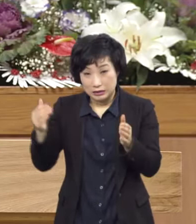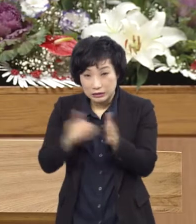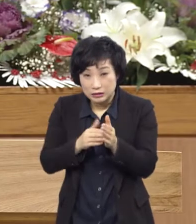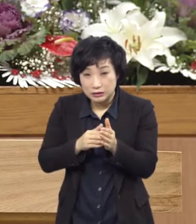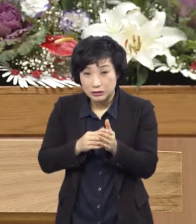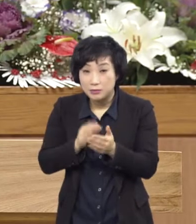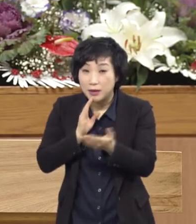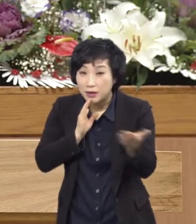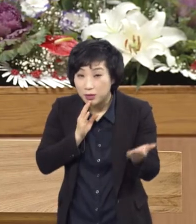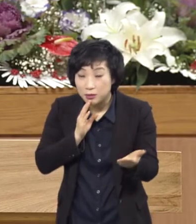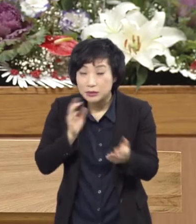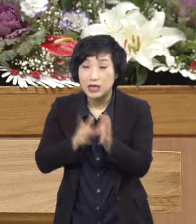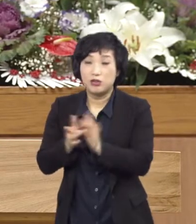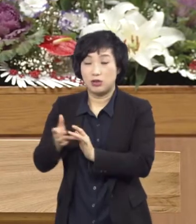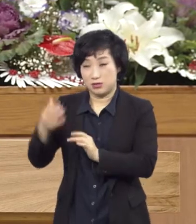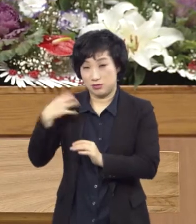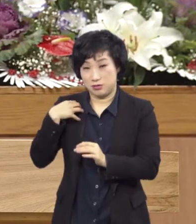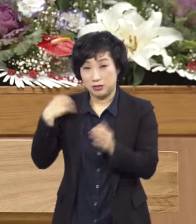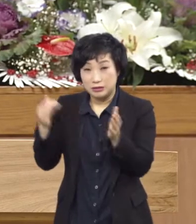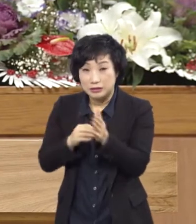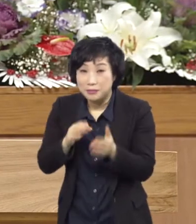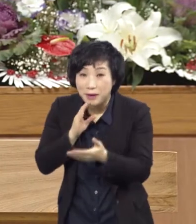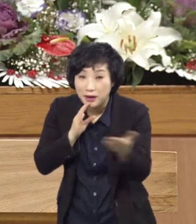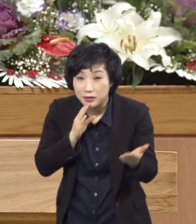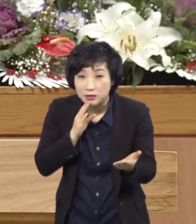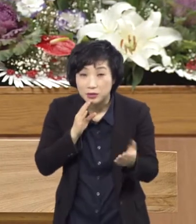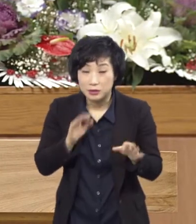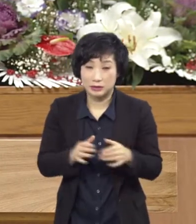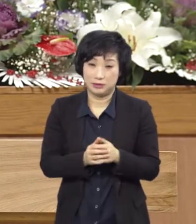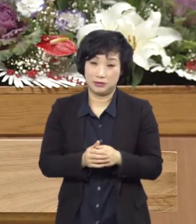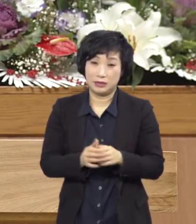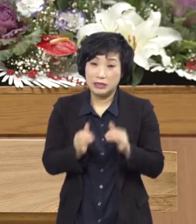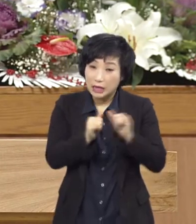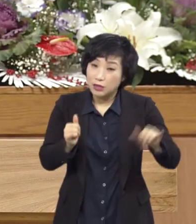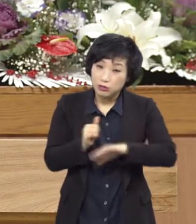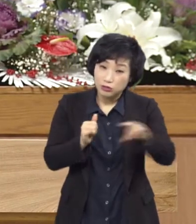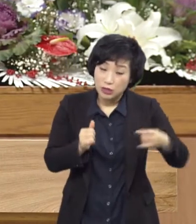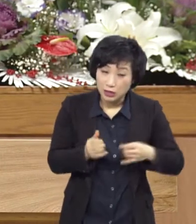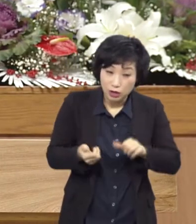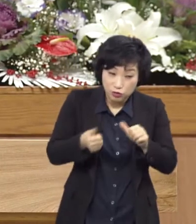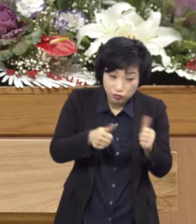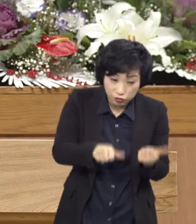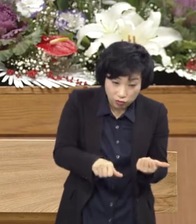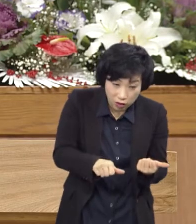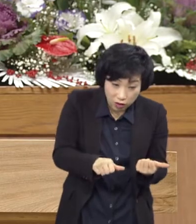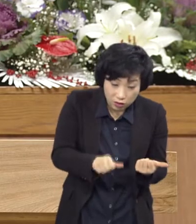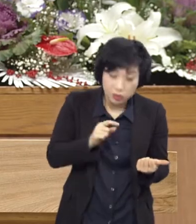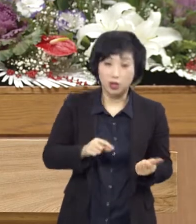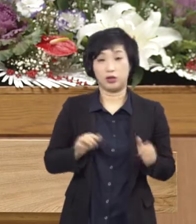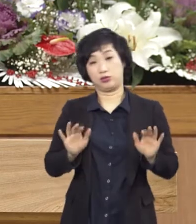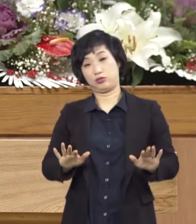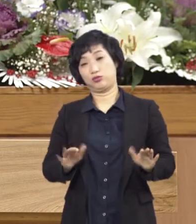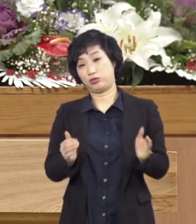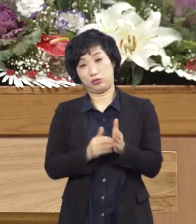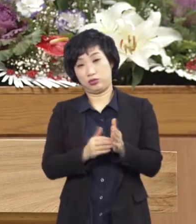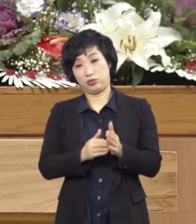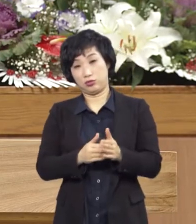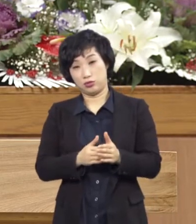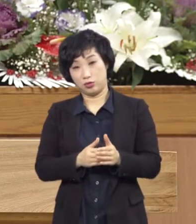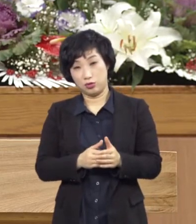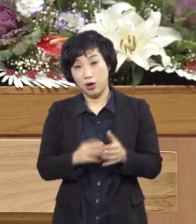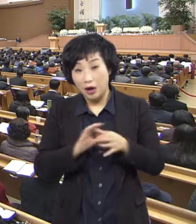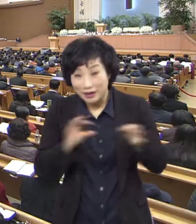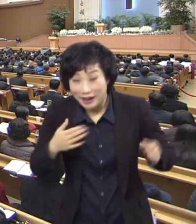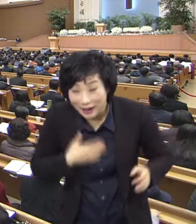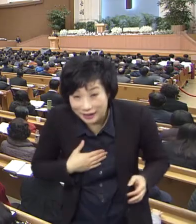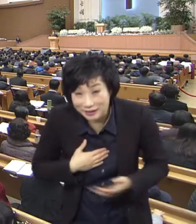그가 이루었으니 우리 인간에게는 죽으리라 하심이 끝나버렸고, 아멘